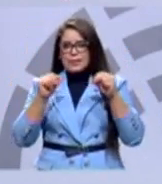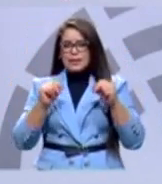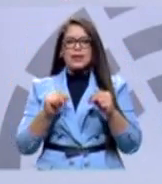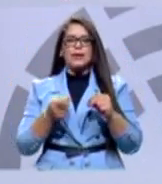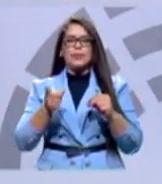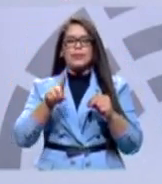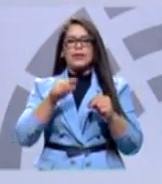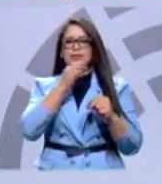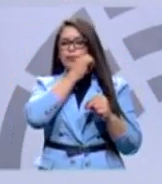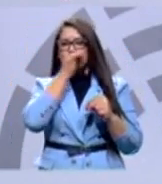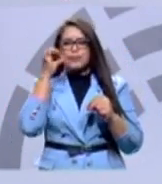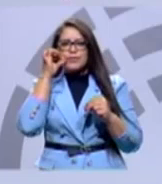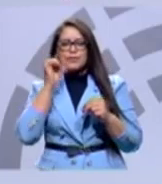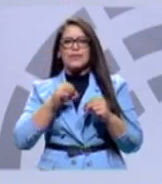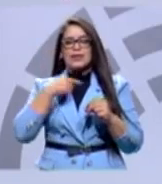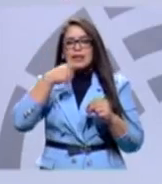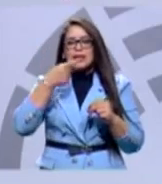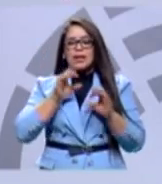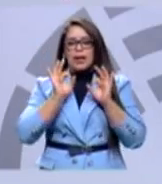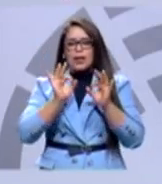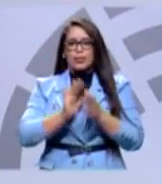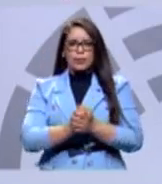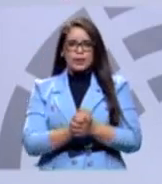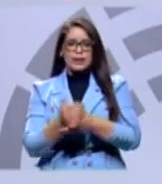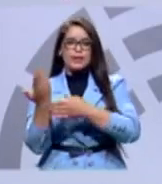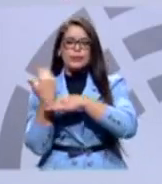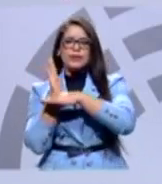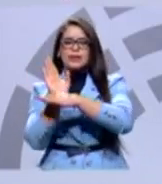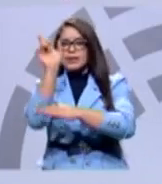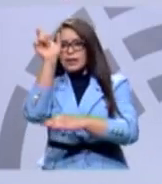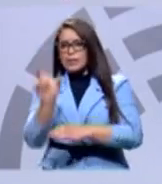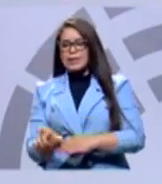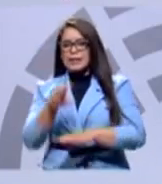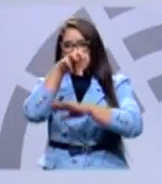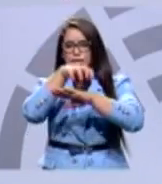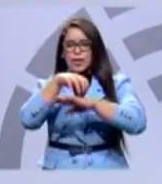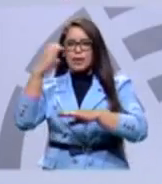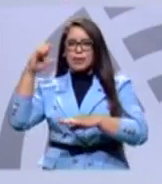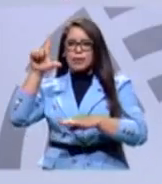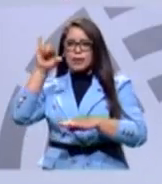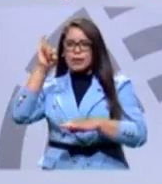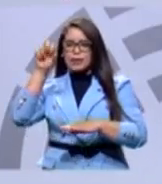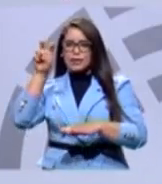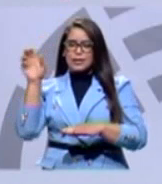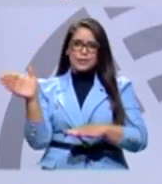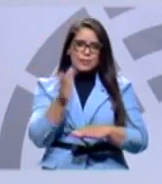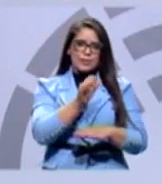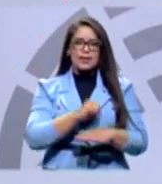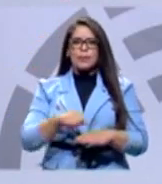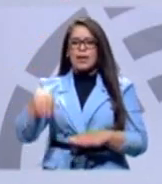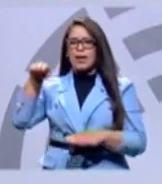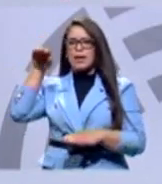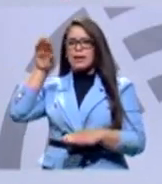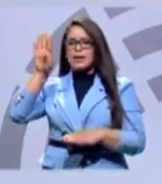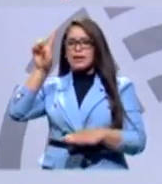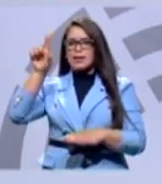يفقه قولي المترشح عبد المولى بن خليفه ابو بكر عن دائر جلمه سباله اولاد عسكر ولايه